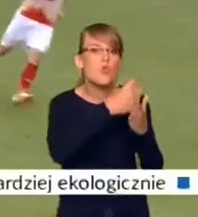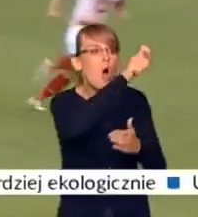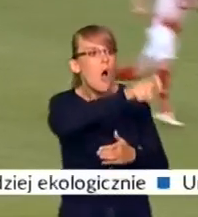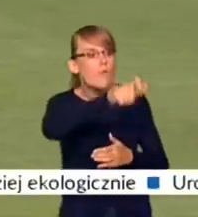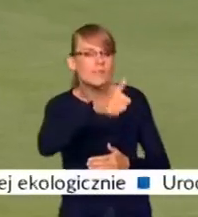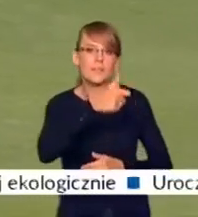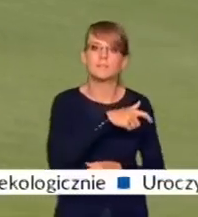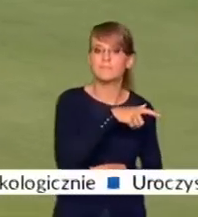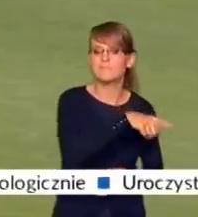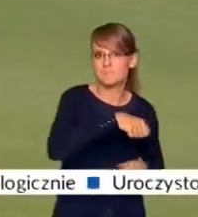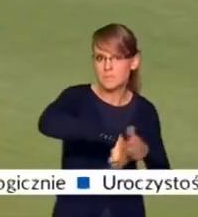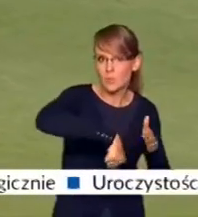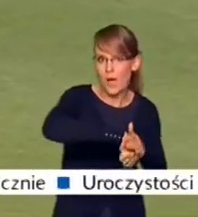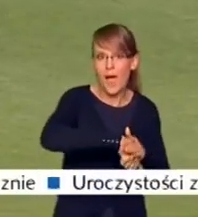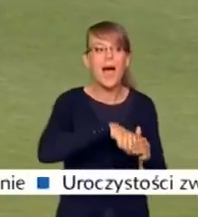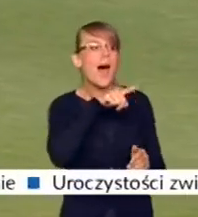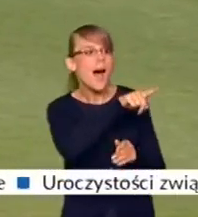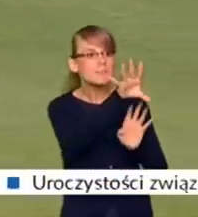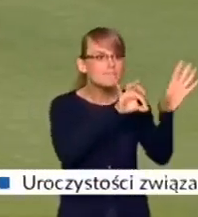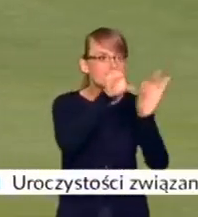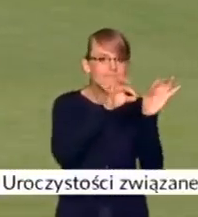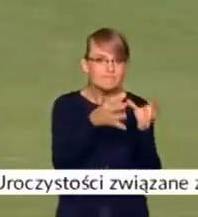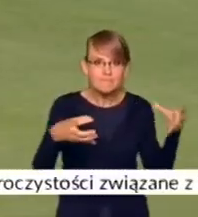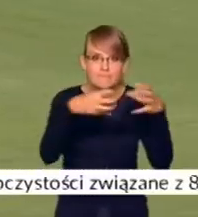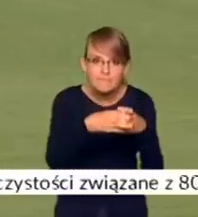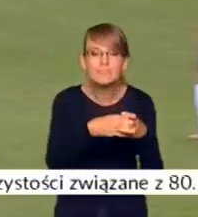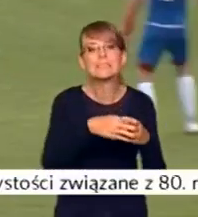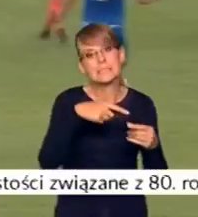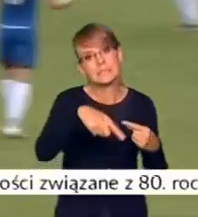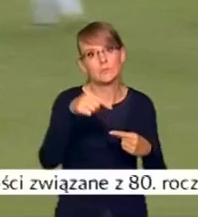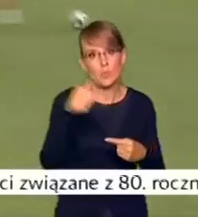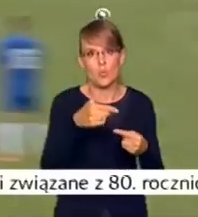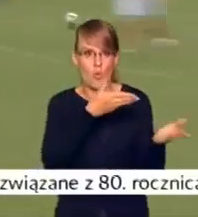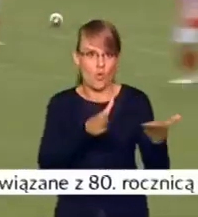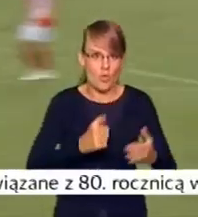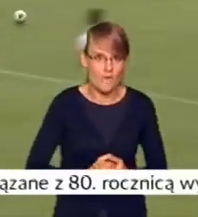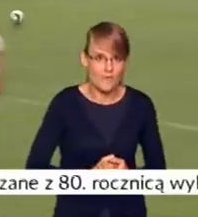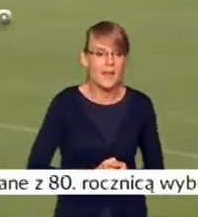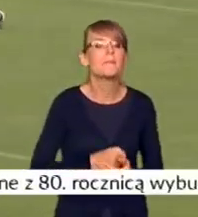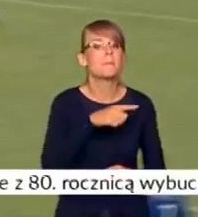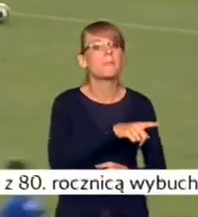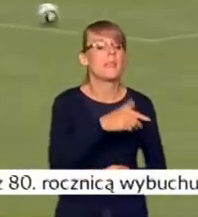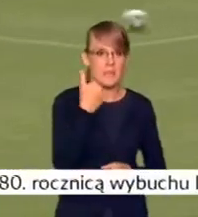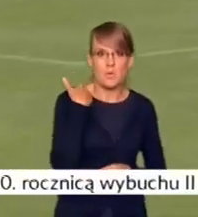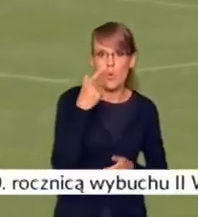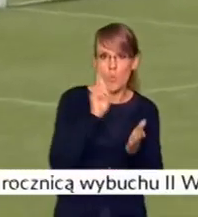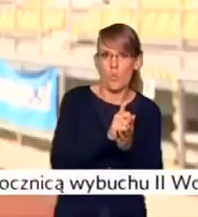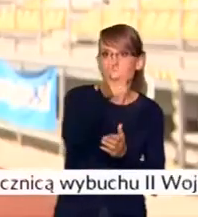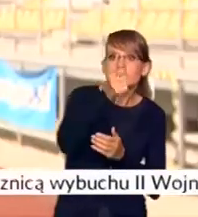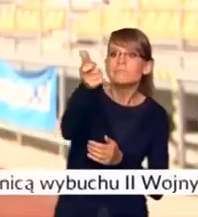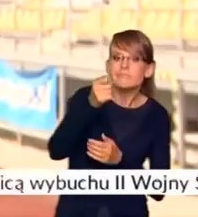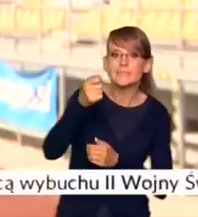zawodników. Jednak czas na kompletowanie składu powoli dobiega już końca. Na tych kluczowych pozycjach udało nam się ściągnąć tych zawodników, których